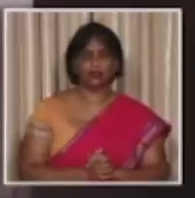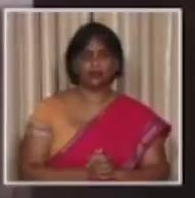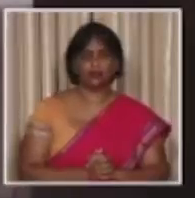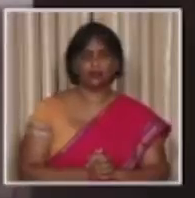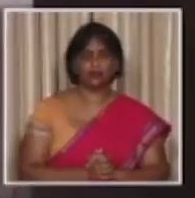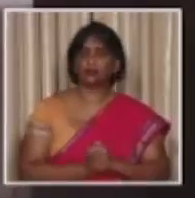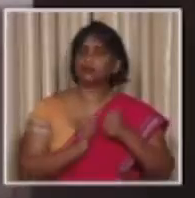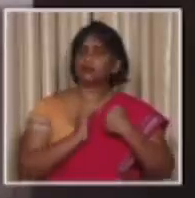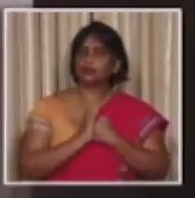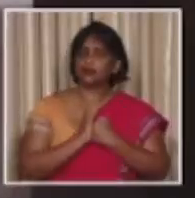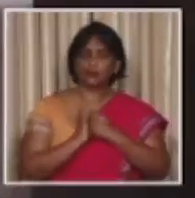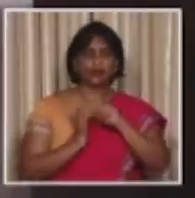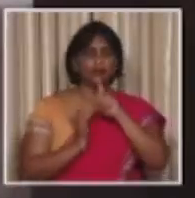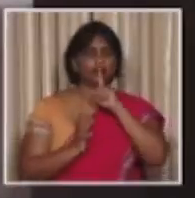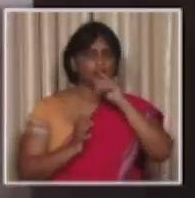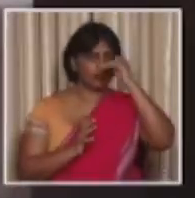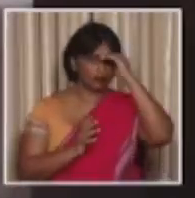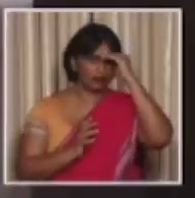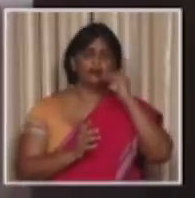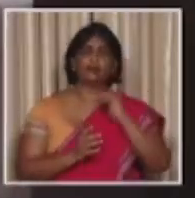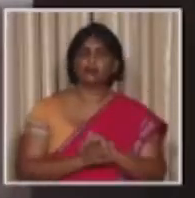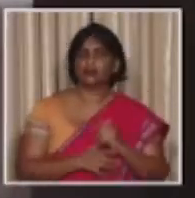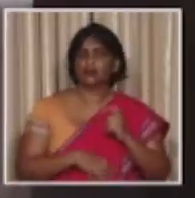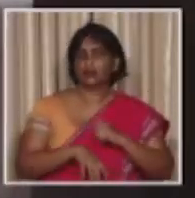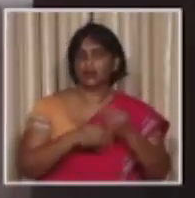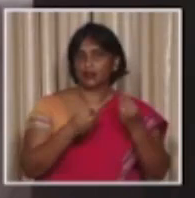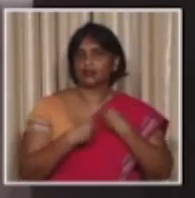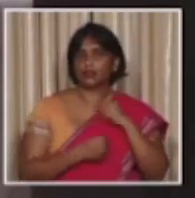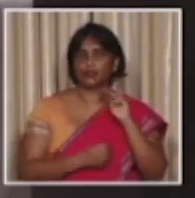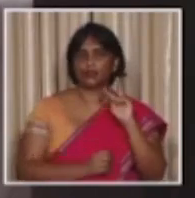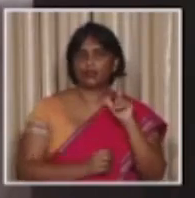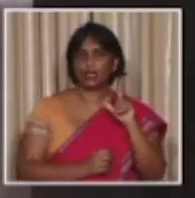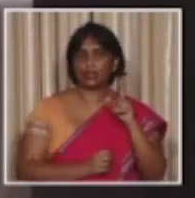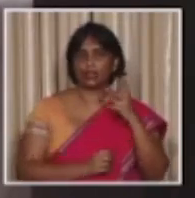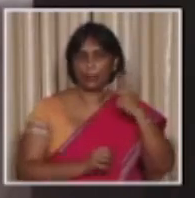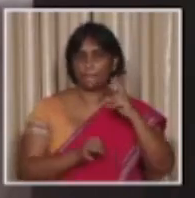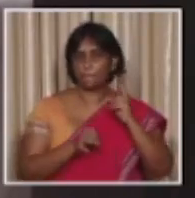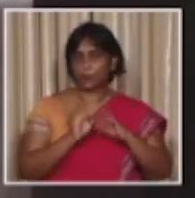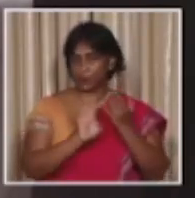ගරු කතානායකතුමනි මට අවස්ථාවක් දෙන්න 27 දෙක ප්‍රශ්නෙට පෙර